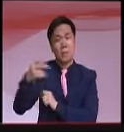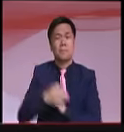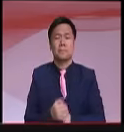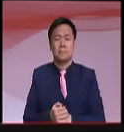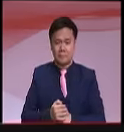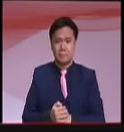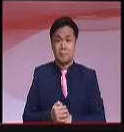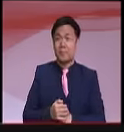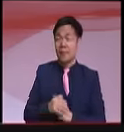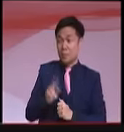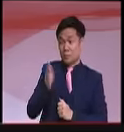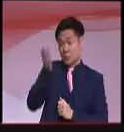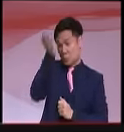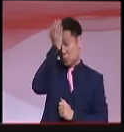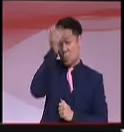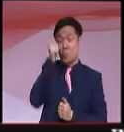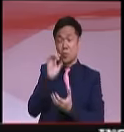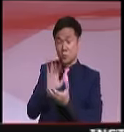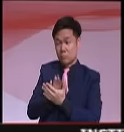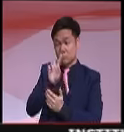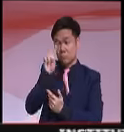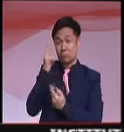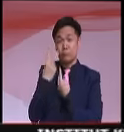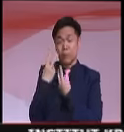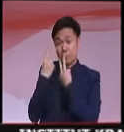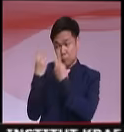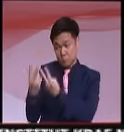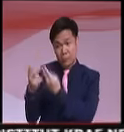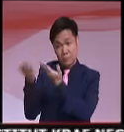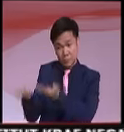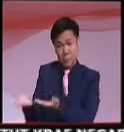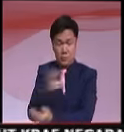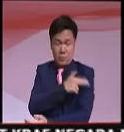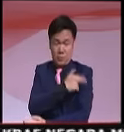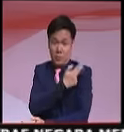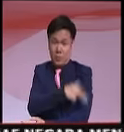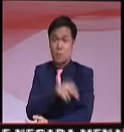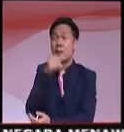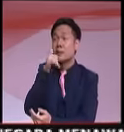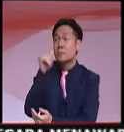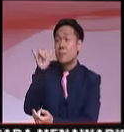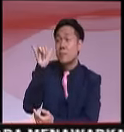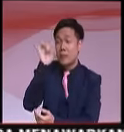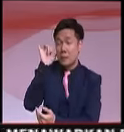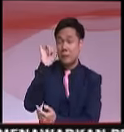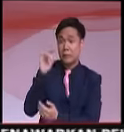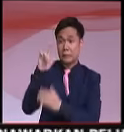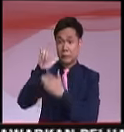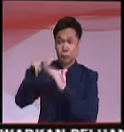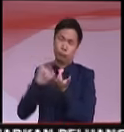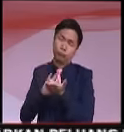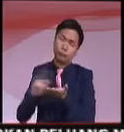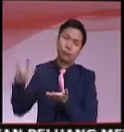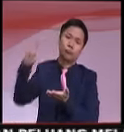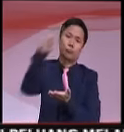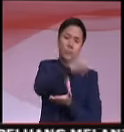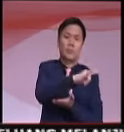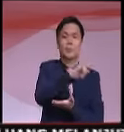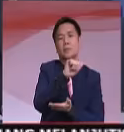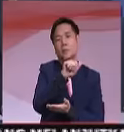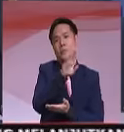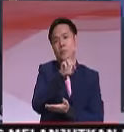berangkat menjarahi allahyarhamah di pusat perubatan prescott para lumpur semalam sebelum berangkat ke Abu Dhabi pagi